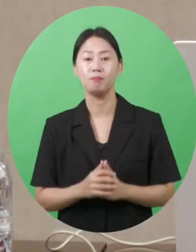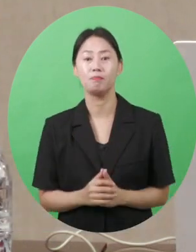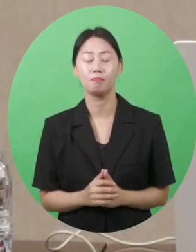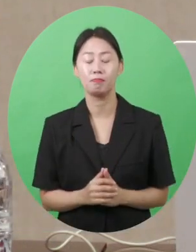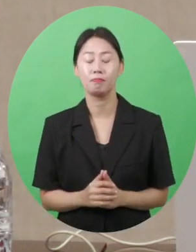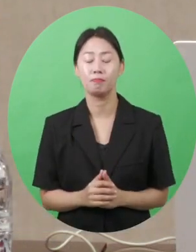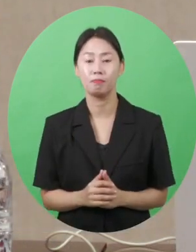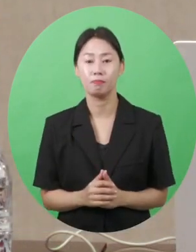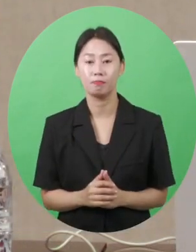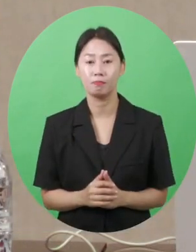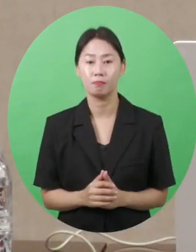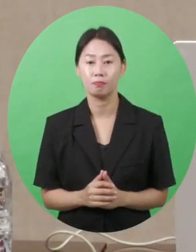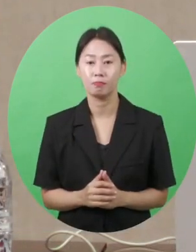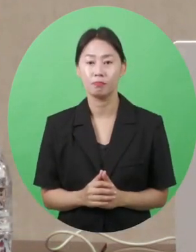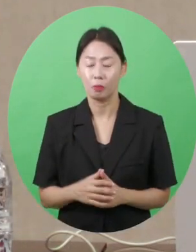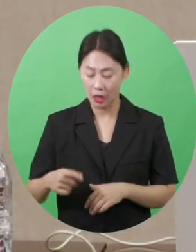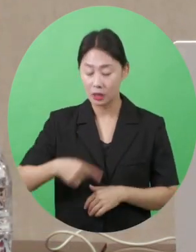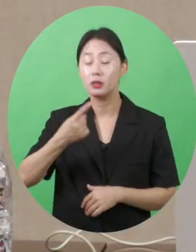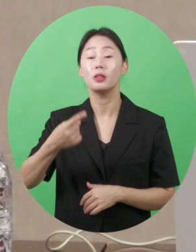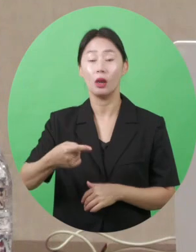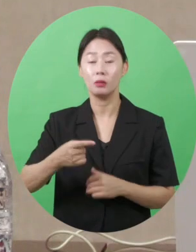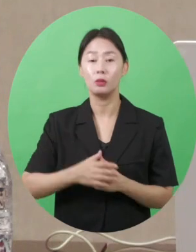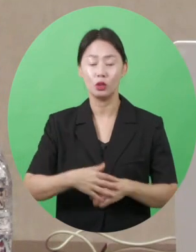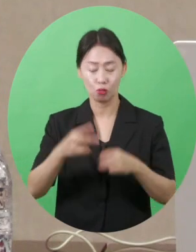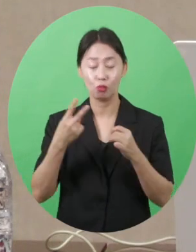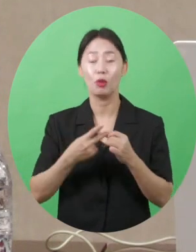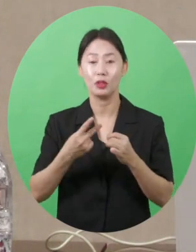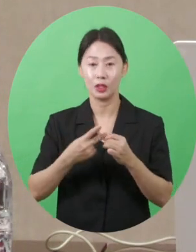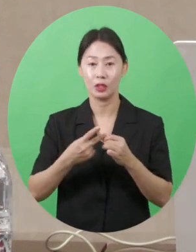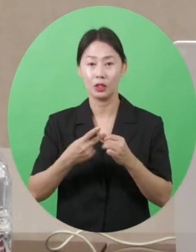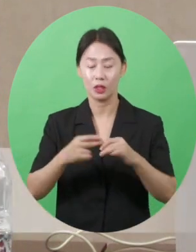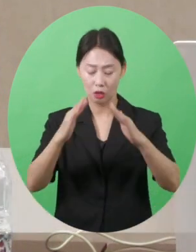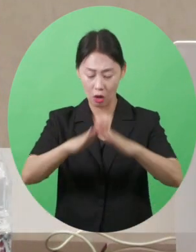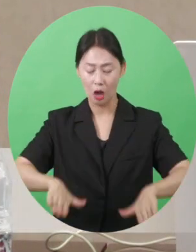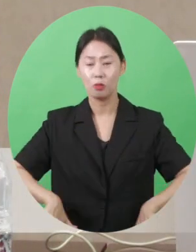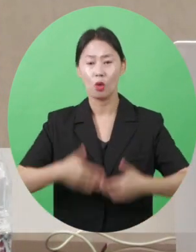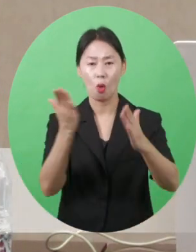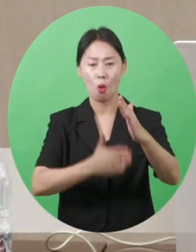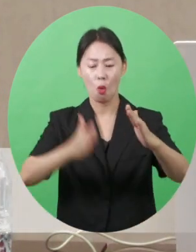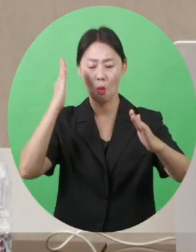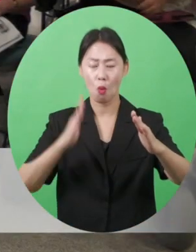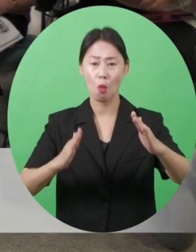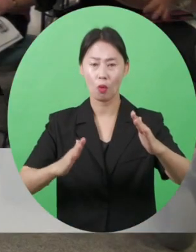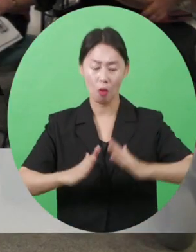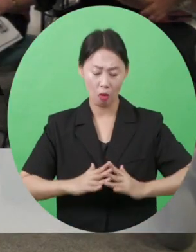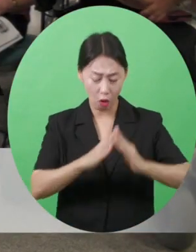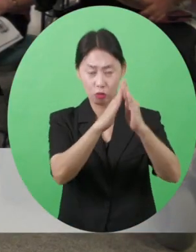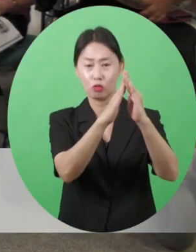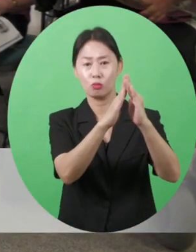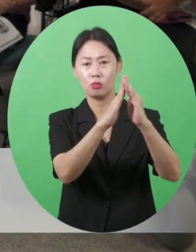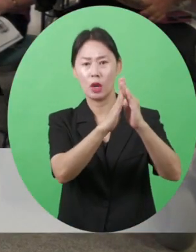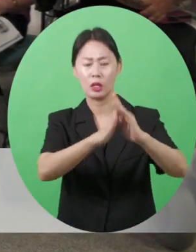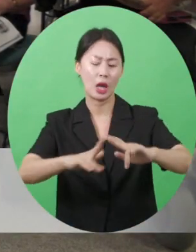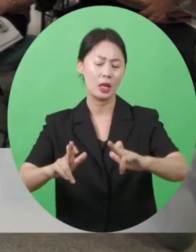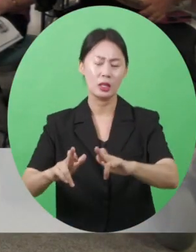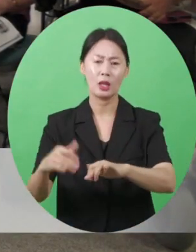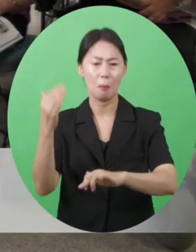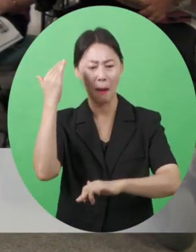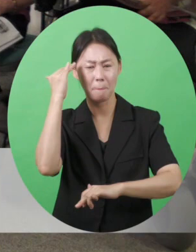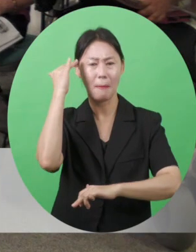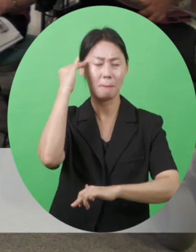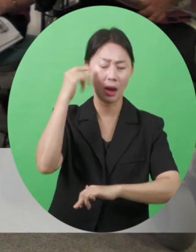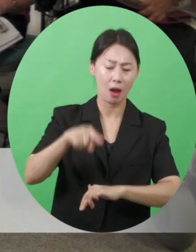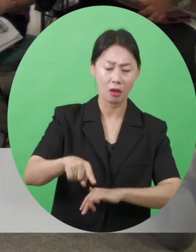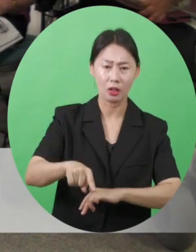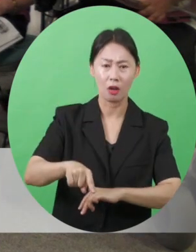겁니다. 그래서 이제 그다음에 이제 또두 번째는 전라남도 공공건축물 등의 장애물 없는 생활환경